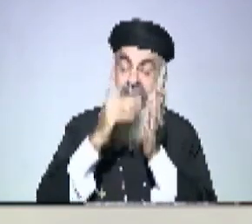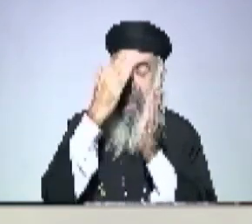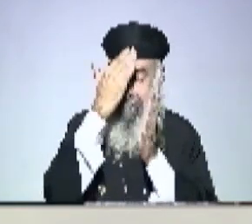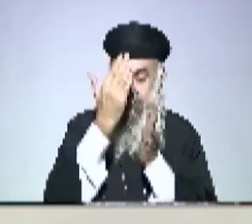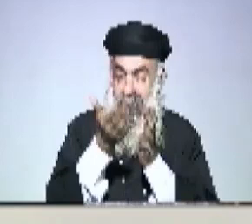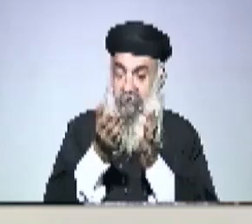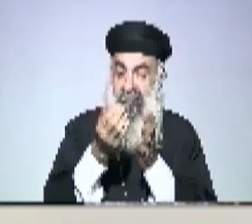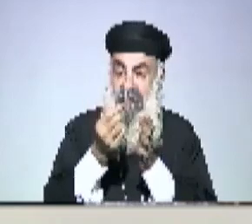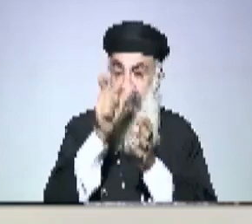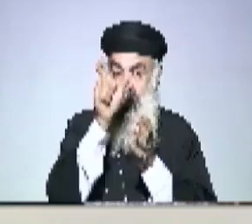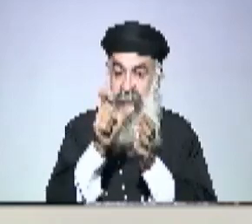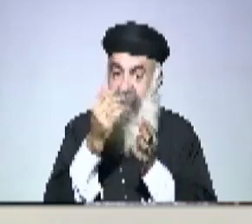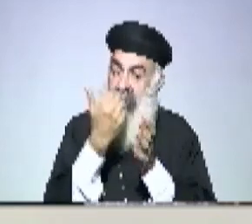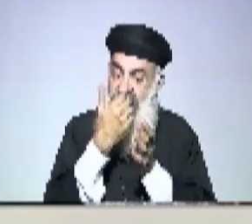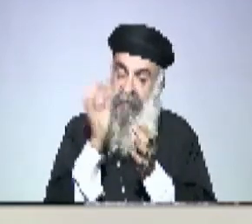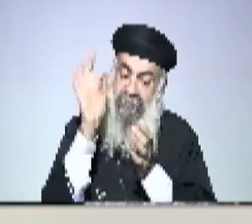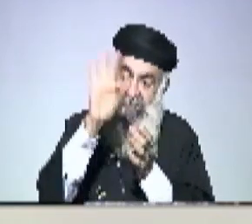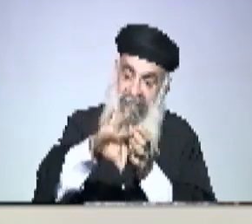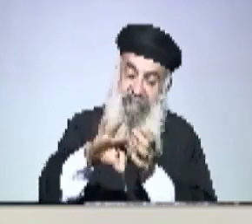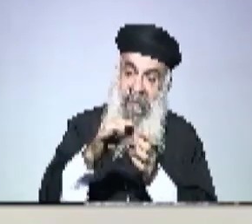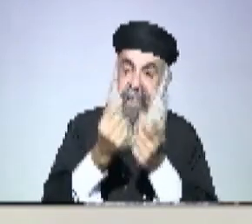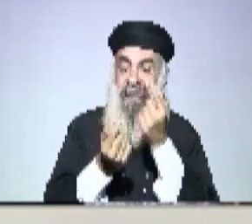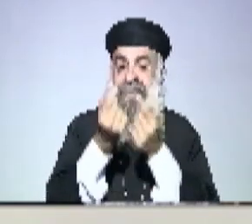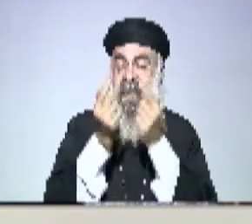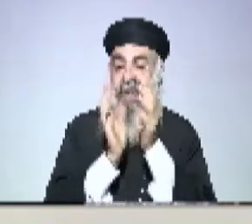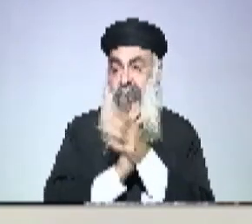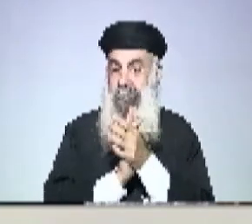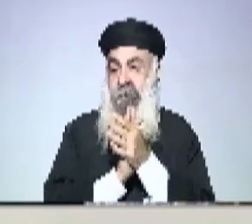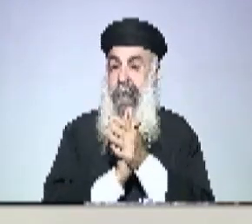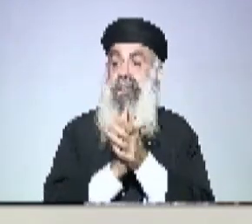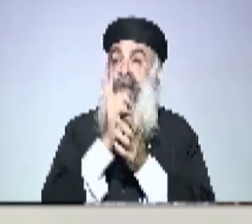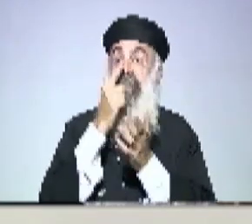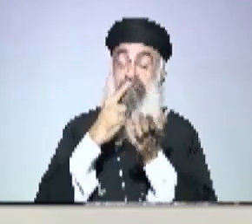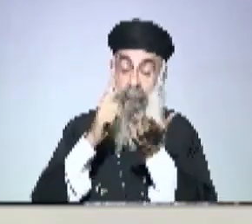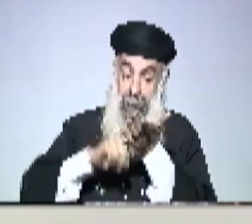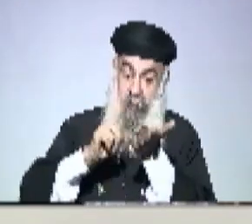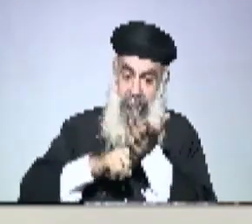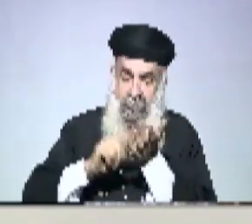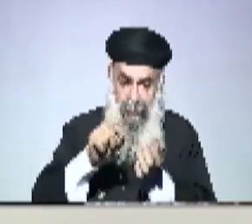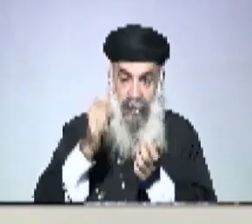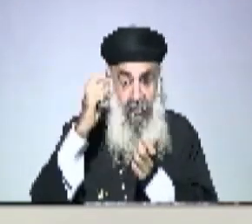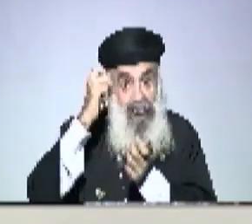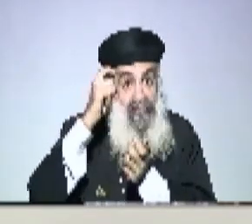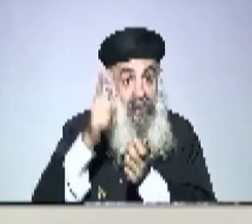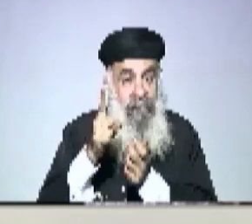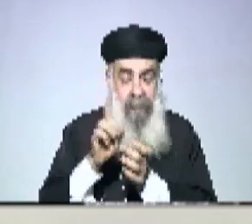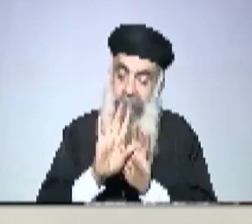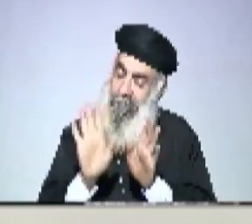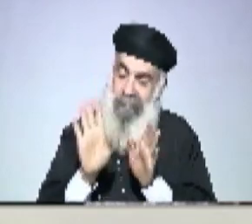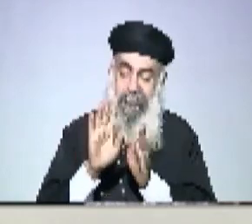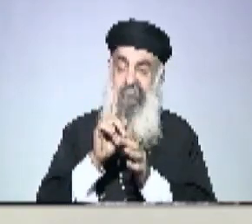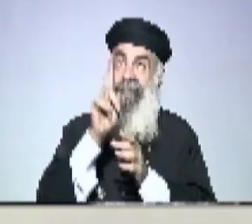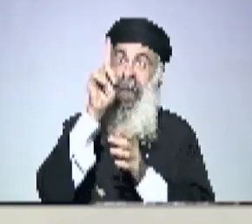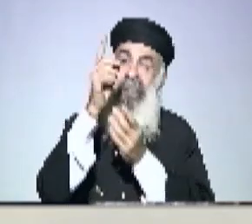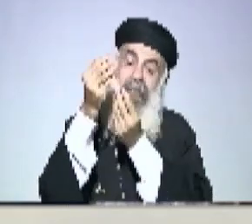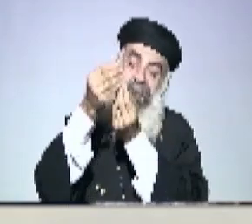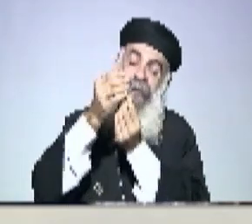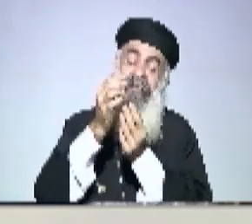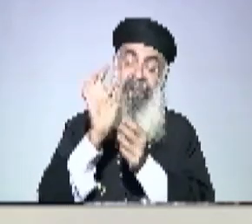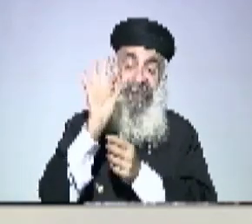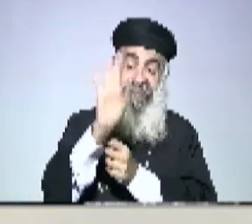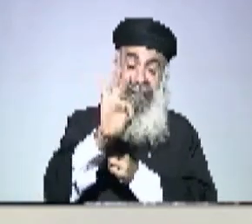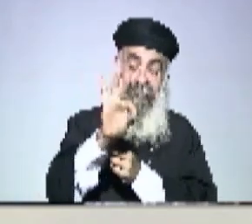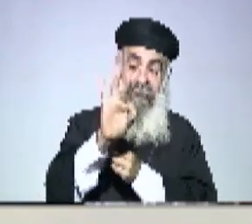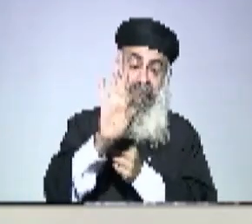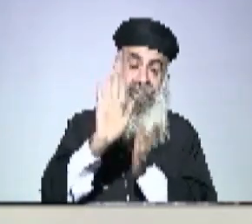انسان ما زرع وفي نفس الوقت هو متاكد ان مش بشرته لما رمى البزار